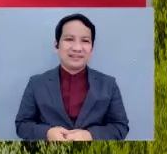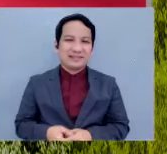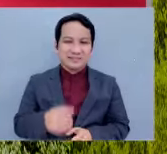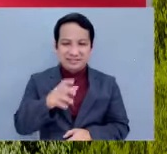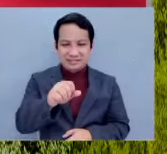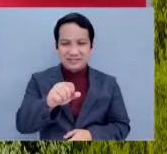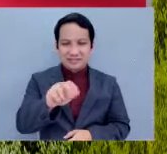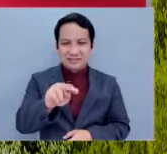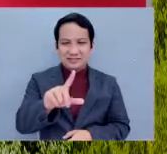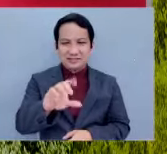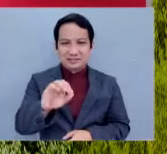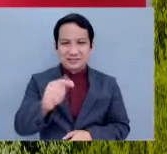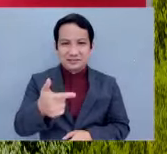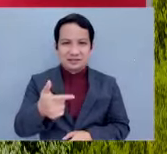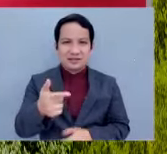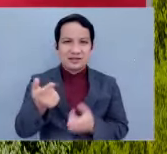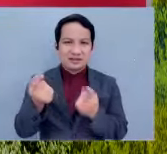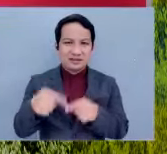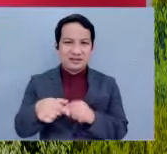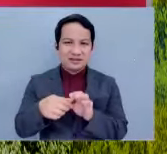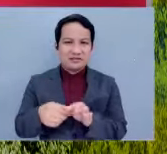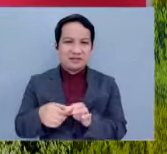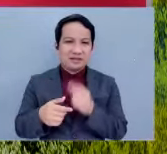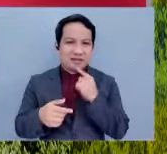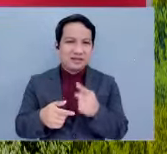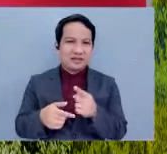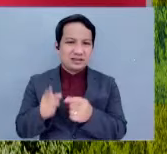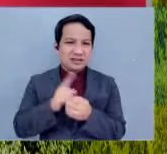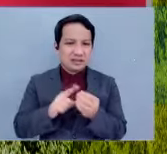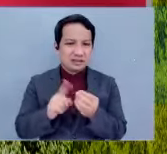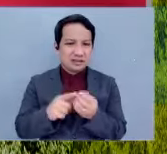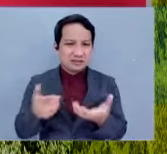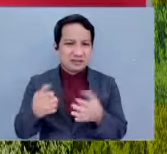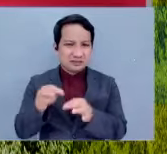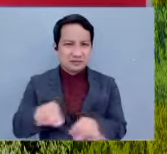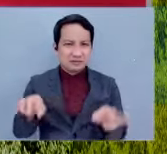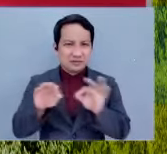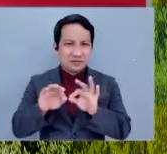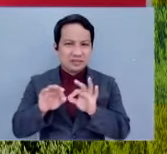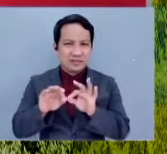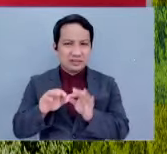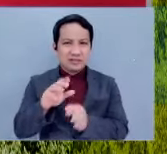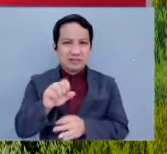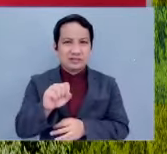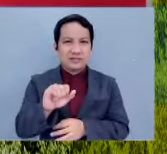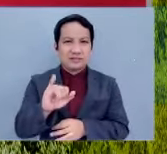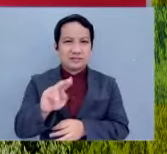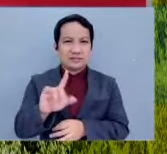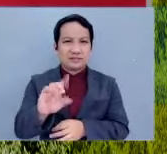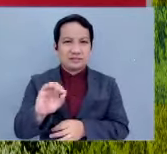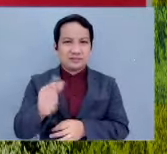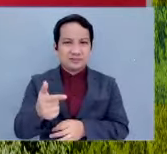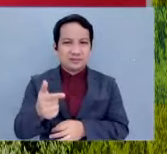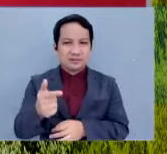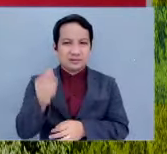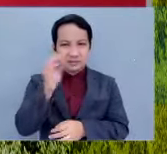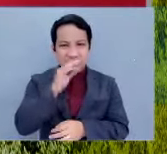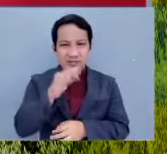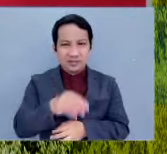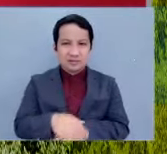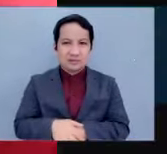na ang translasyon. Ano naman ang masasabi niyo ang pinakamahalagang kahulugan ng Sinulog para sa ating mga Pilipino?